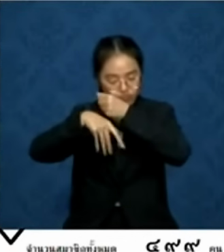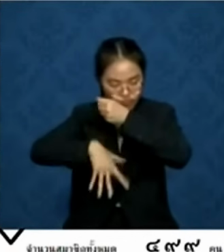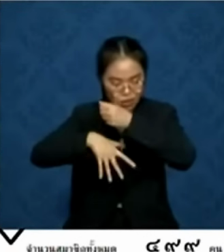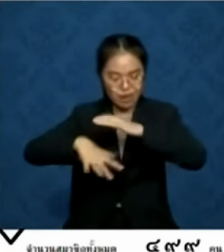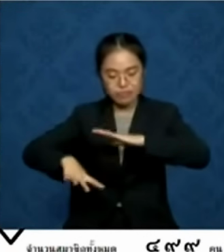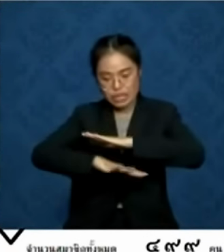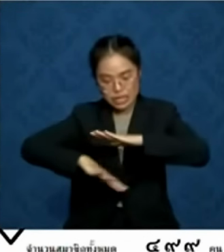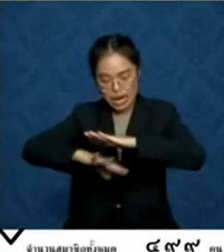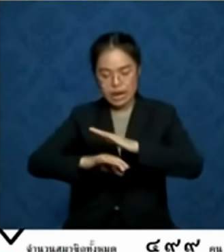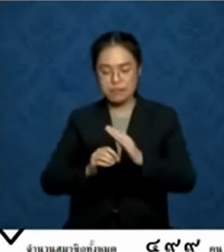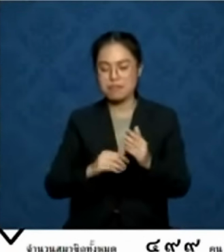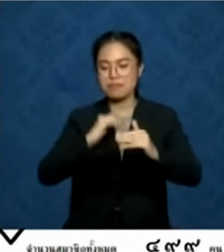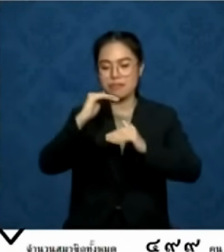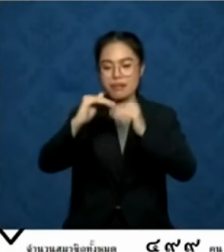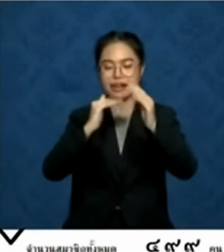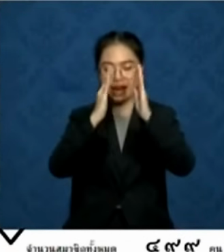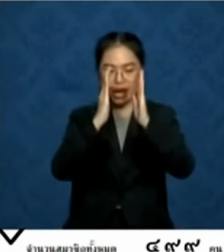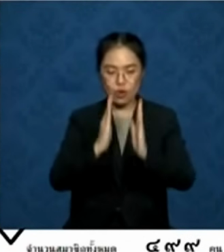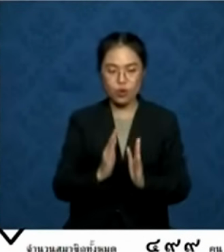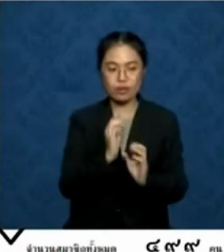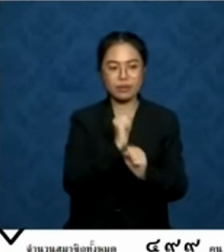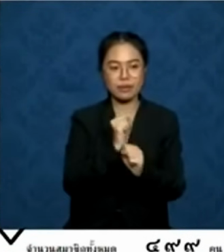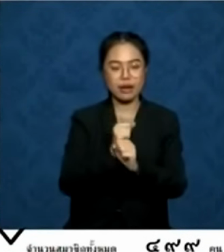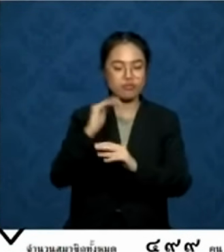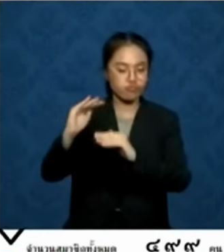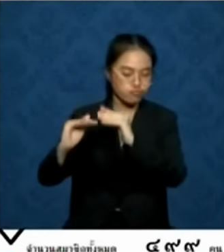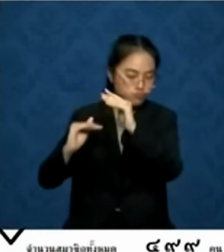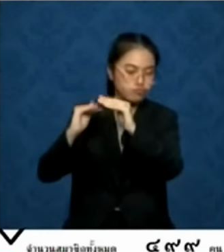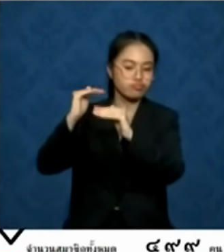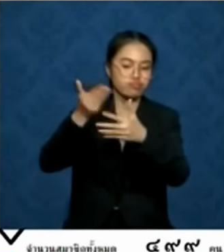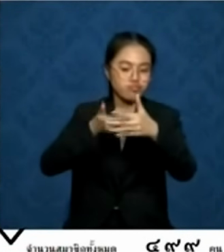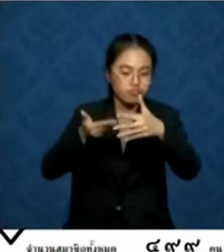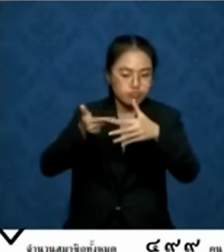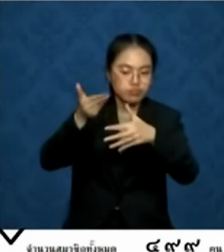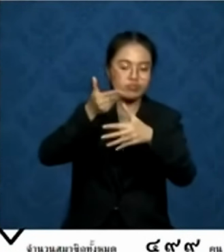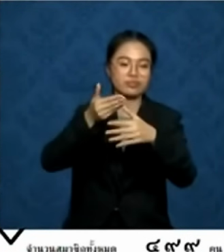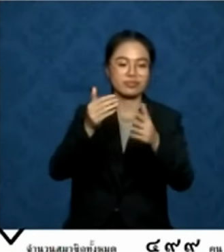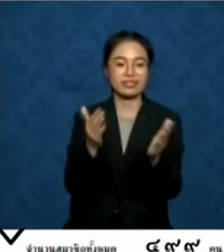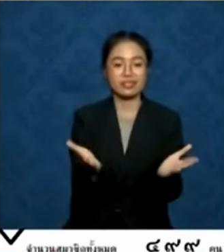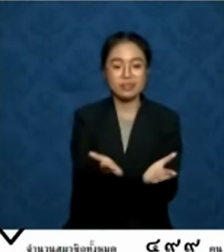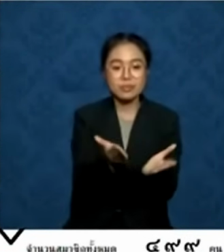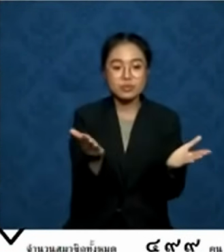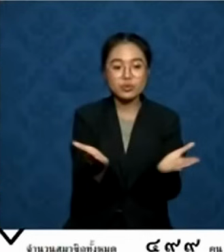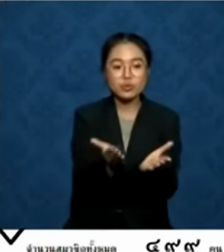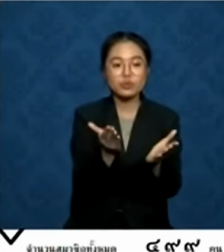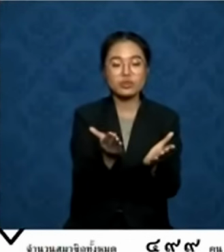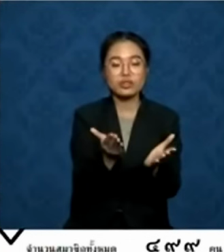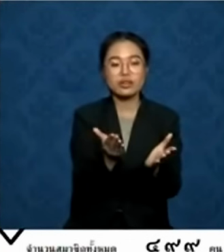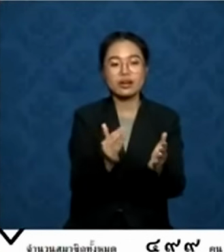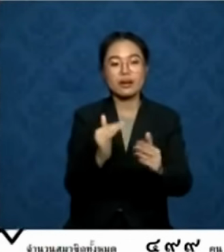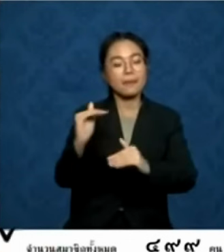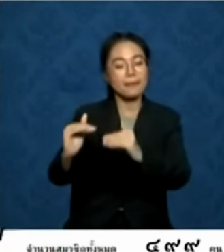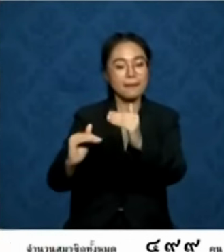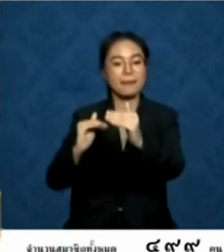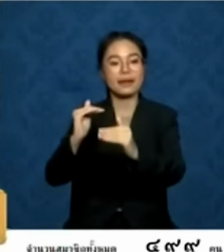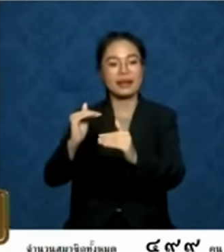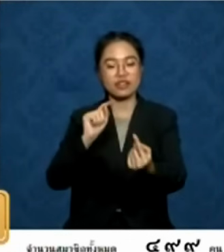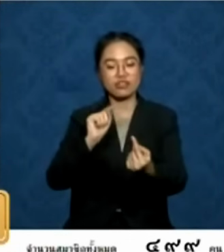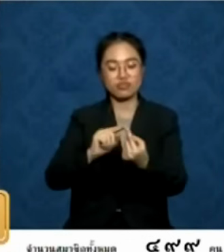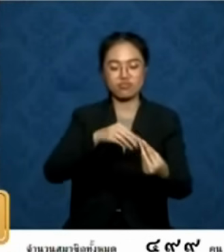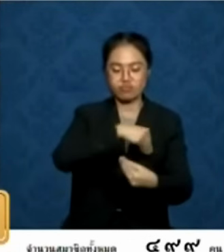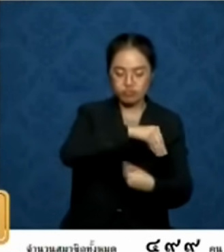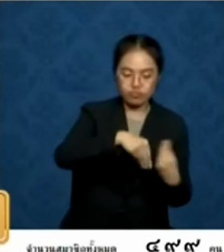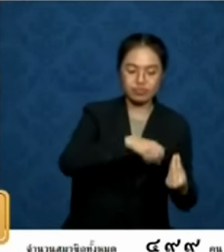ำลังคนและศักยภาพของประเทศอย่างยั่งยืนรวมทั้งส่งเสริมและพัฒนาพื้นที่เขตเศรษฐกิจ